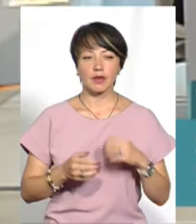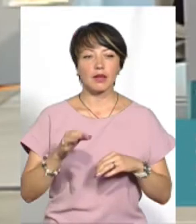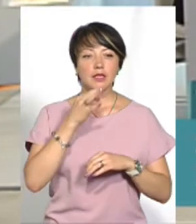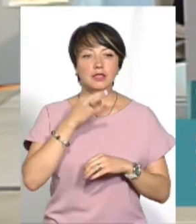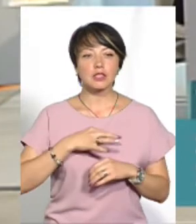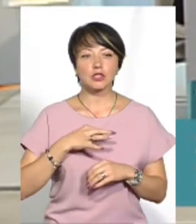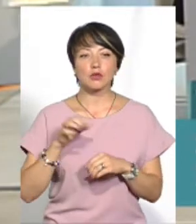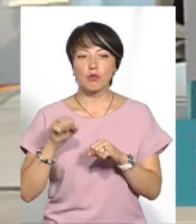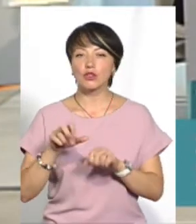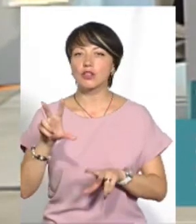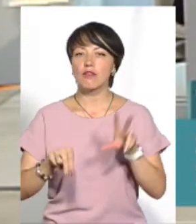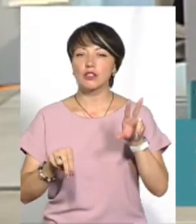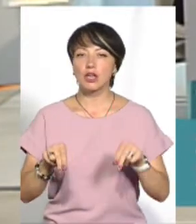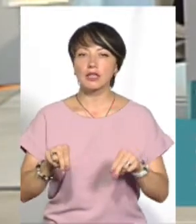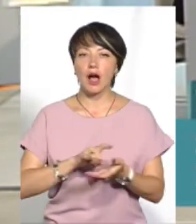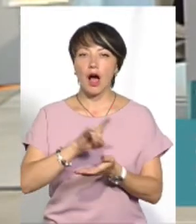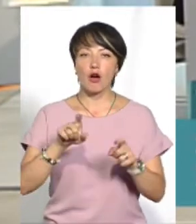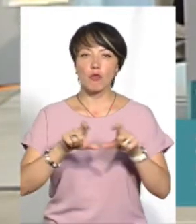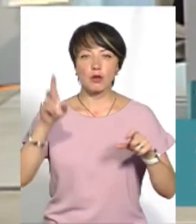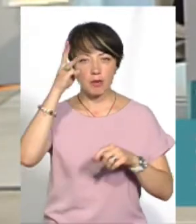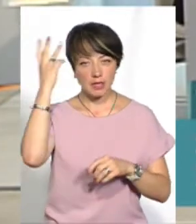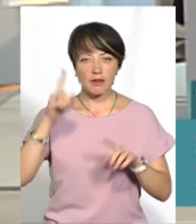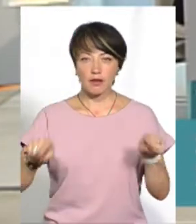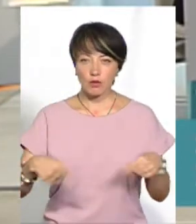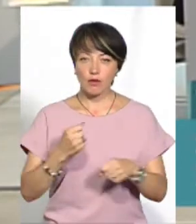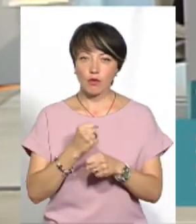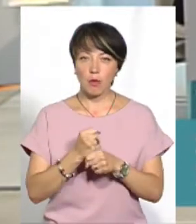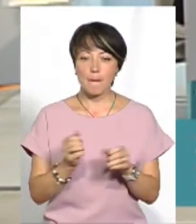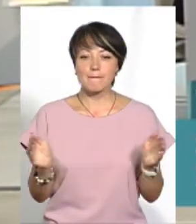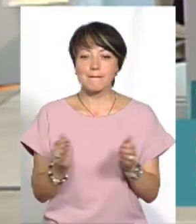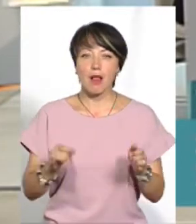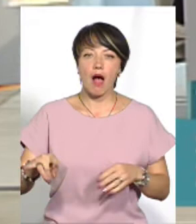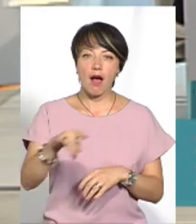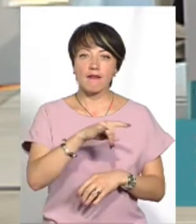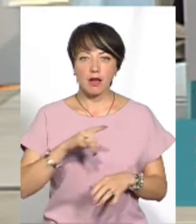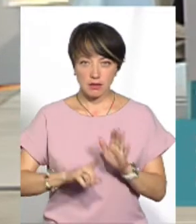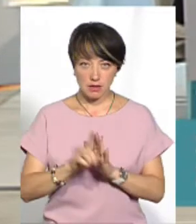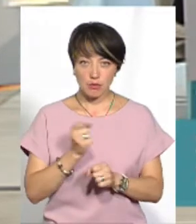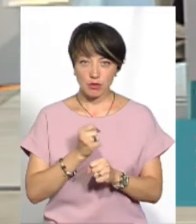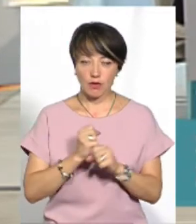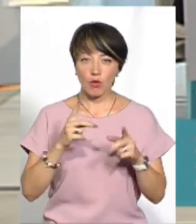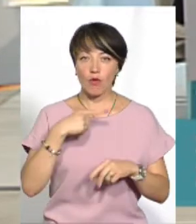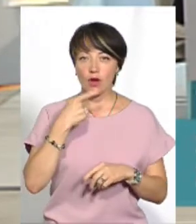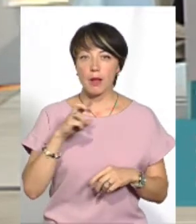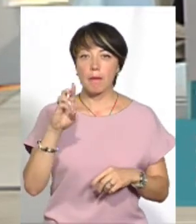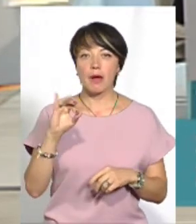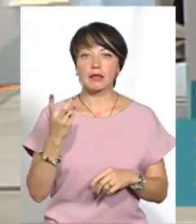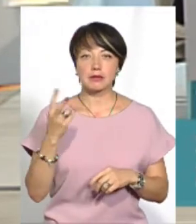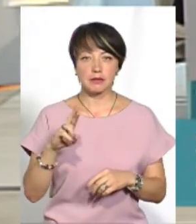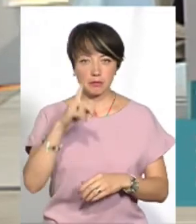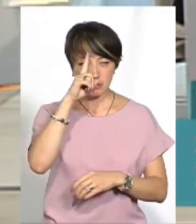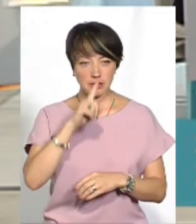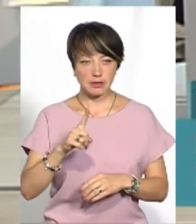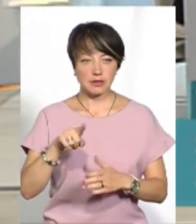Скажіть, можна вважати, що аеропорт Хмельницький відновив роботу? Мала авіація запрацювала, як ви про те говорили в березні?